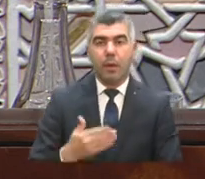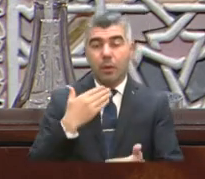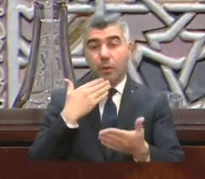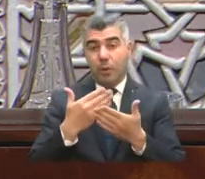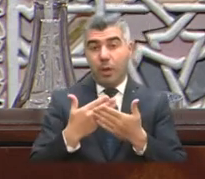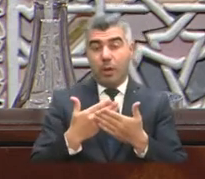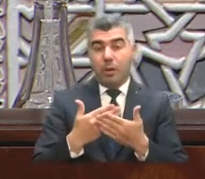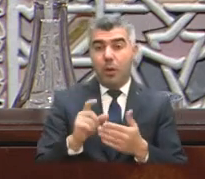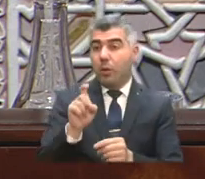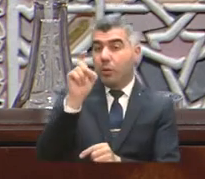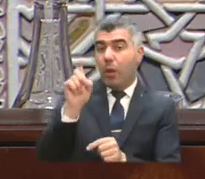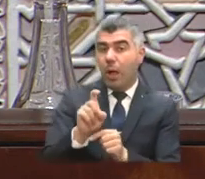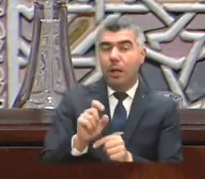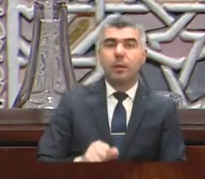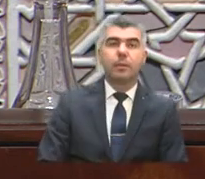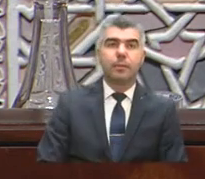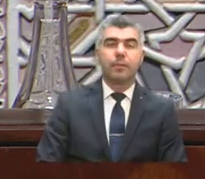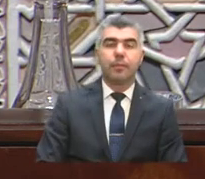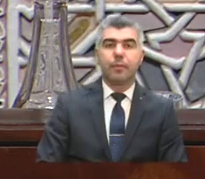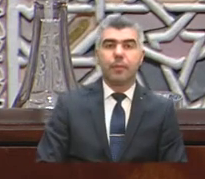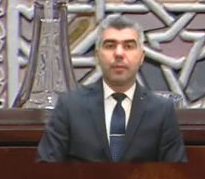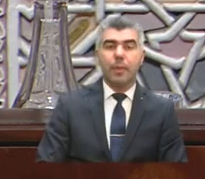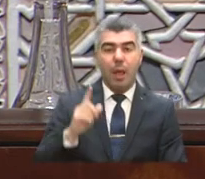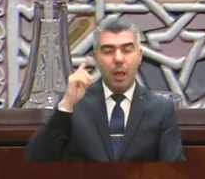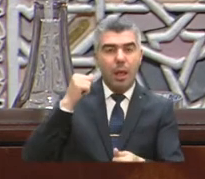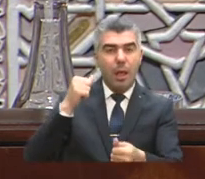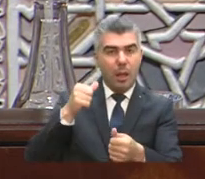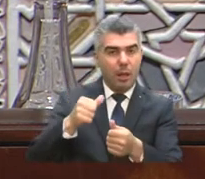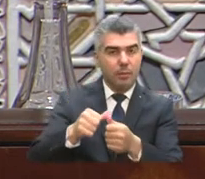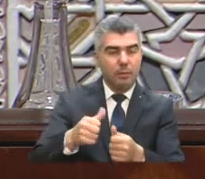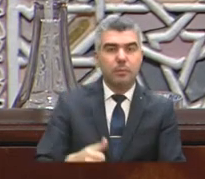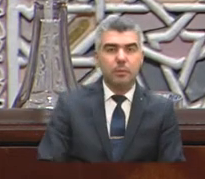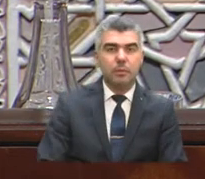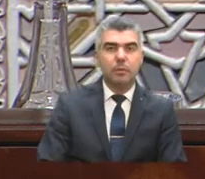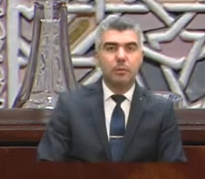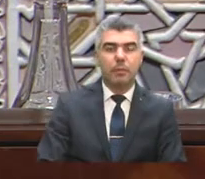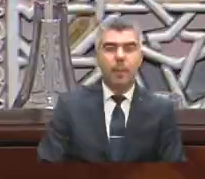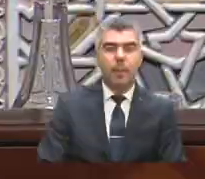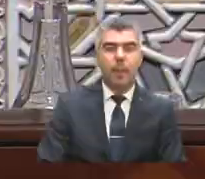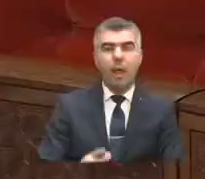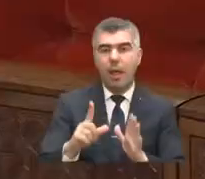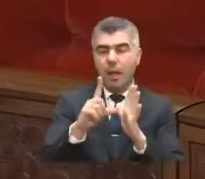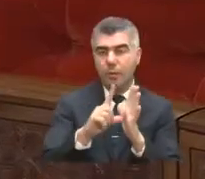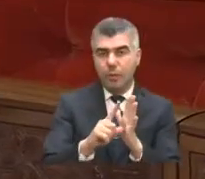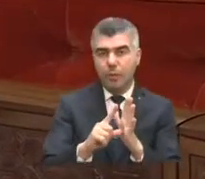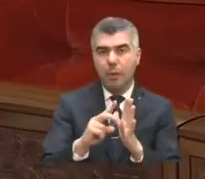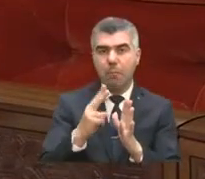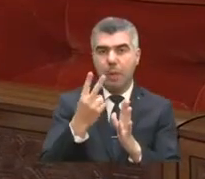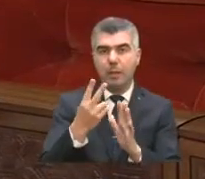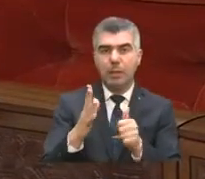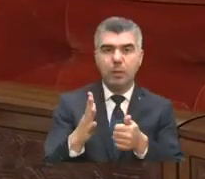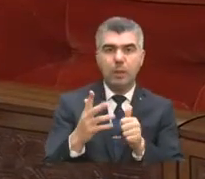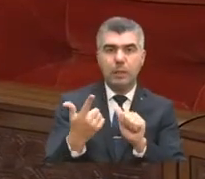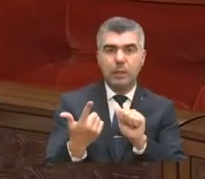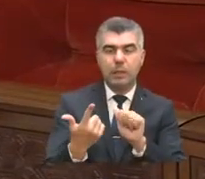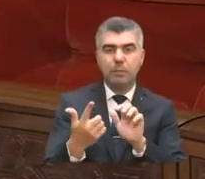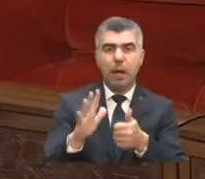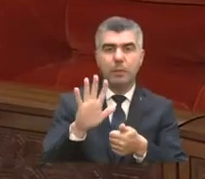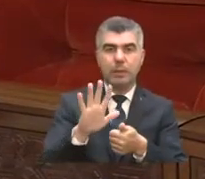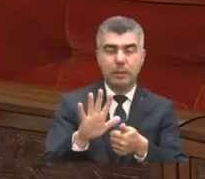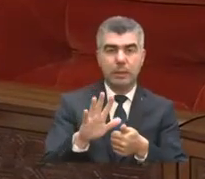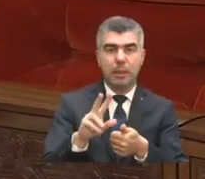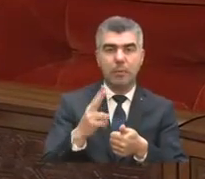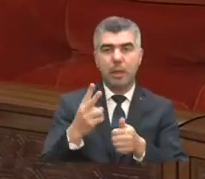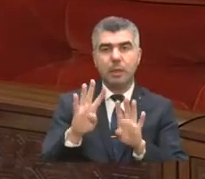نائب على هذا السؤال. بغيت نذكر ان المادتين 267 و268